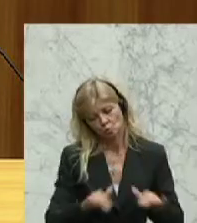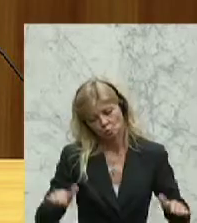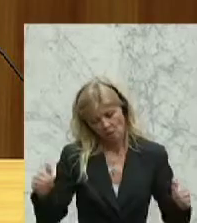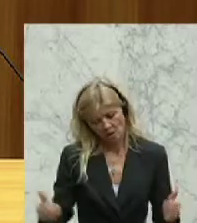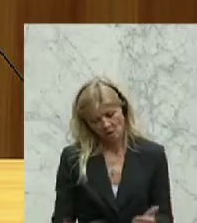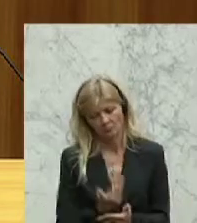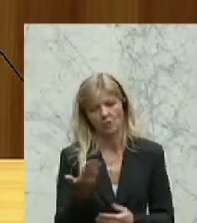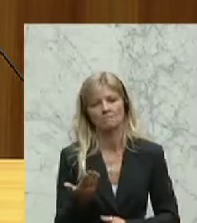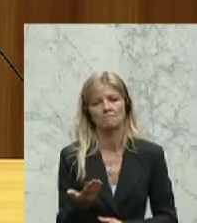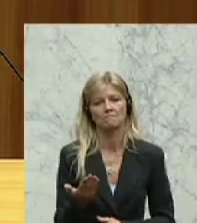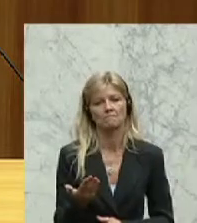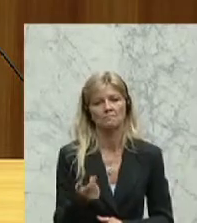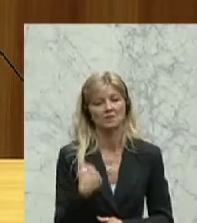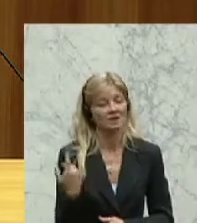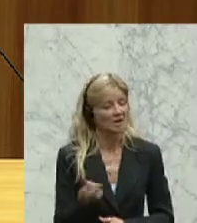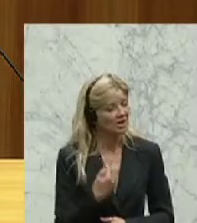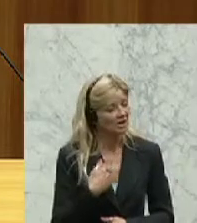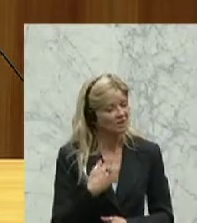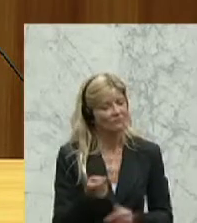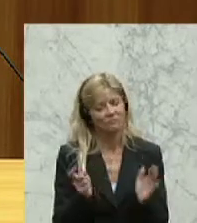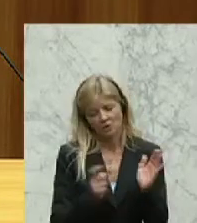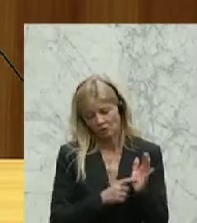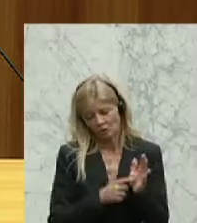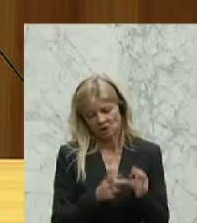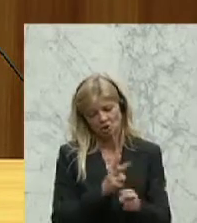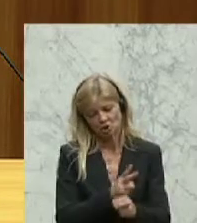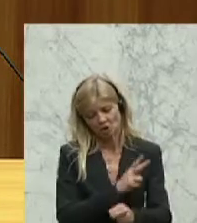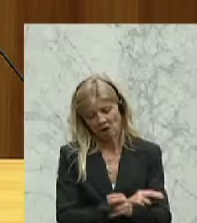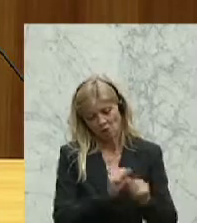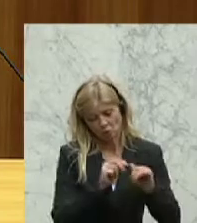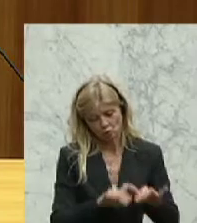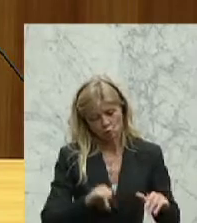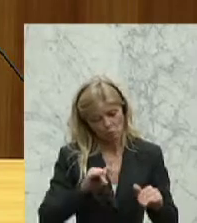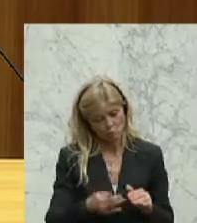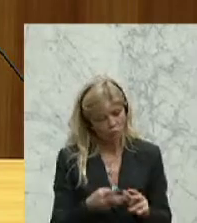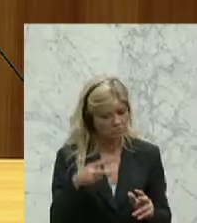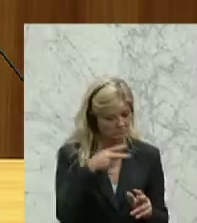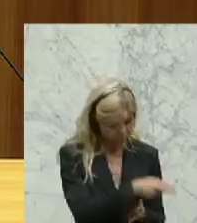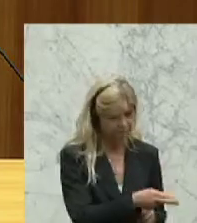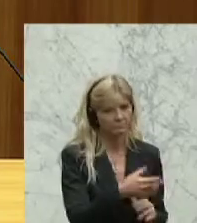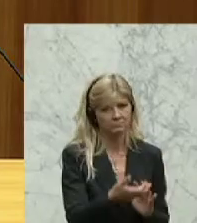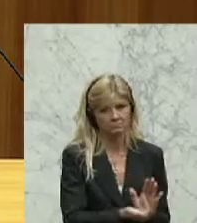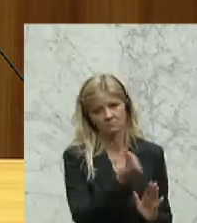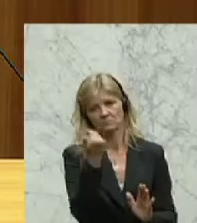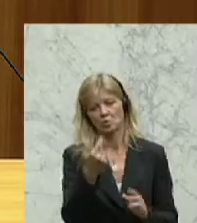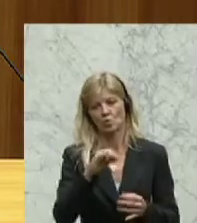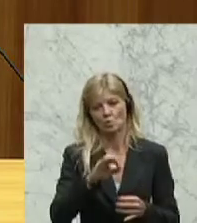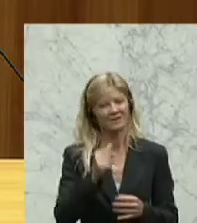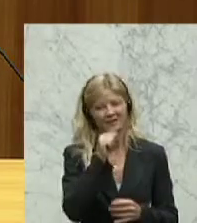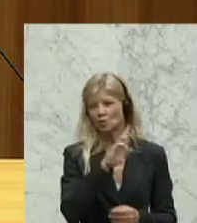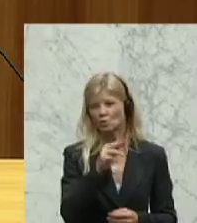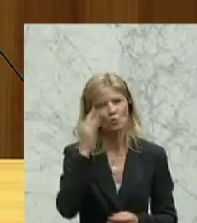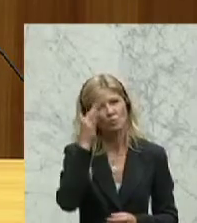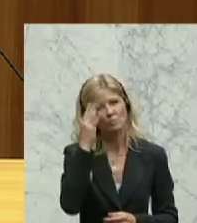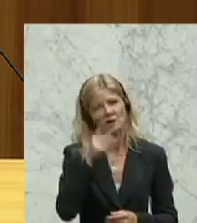staatsstrukturen eingegriffen wird dass man darüber nachdenkt ja nicht nur nachdenkt dass man handelt wo man den staat schlanker machen